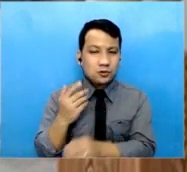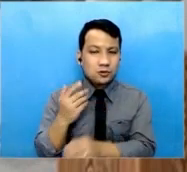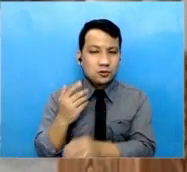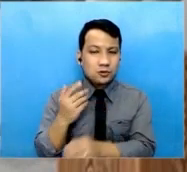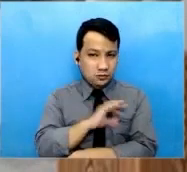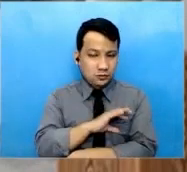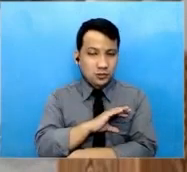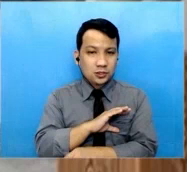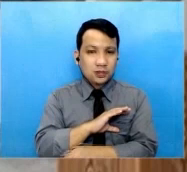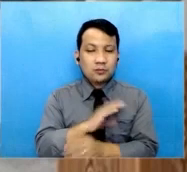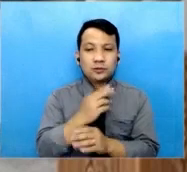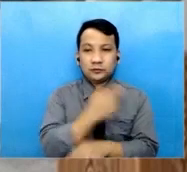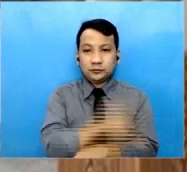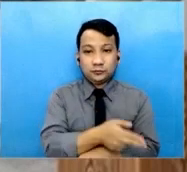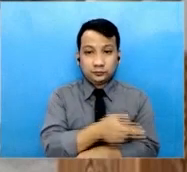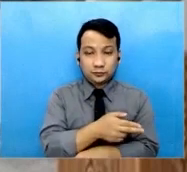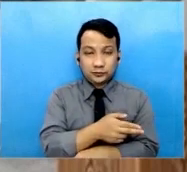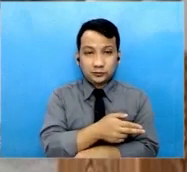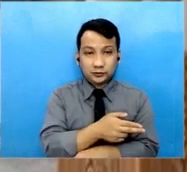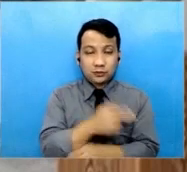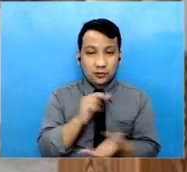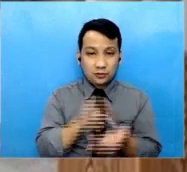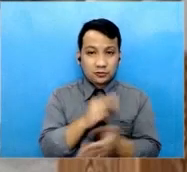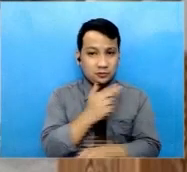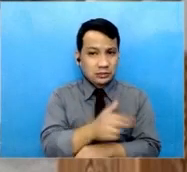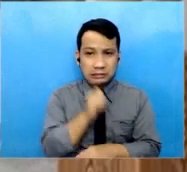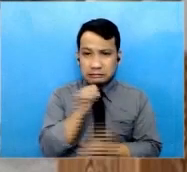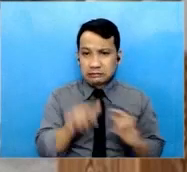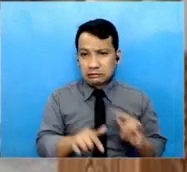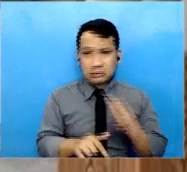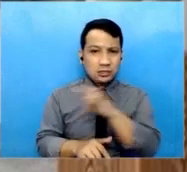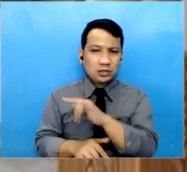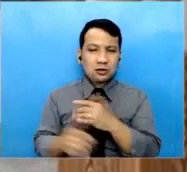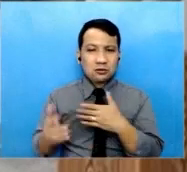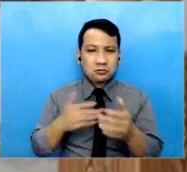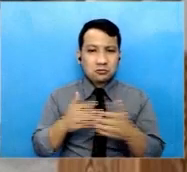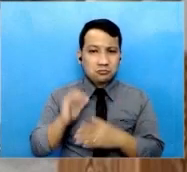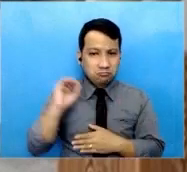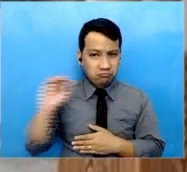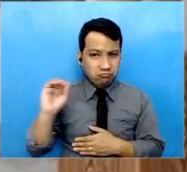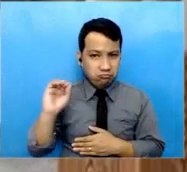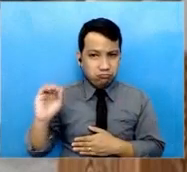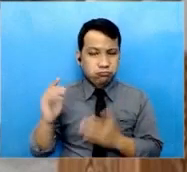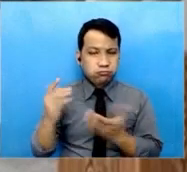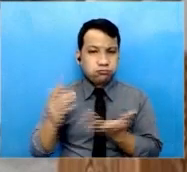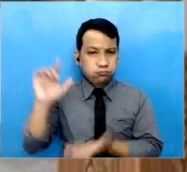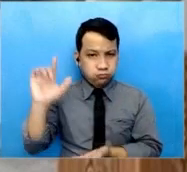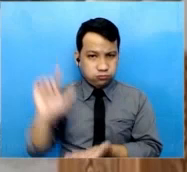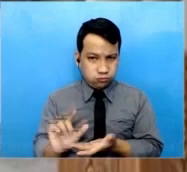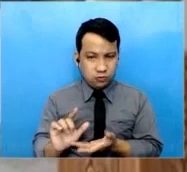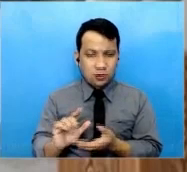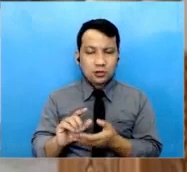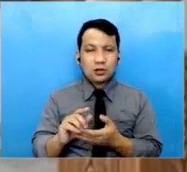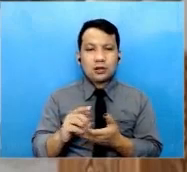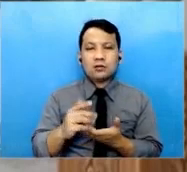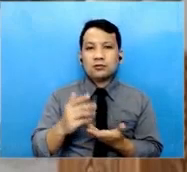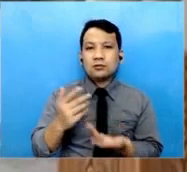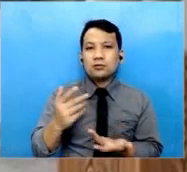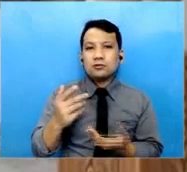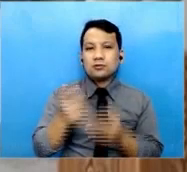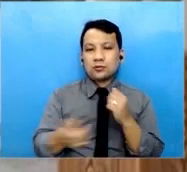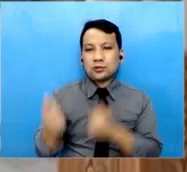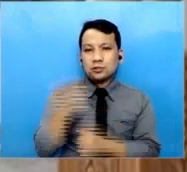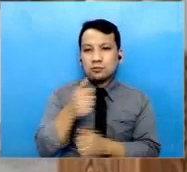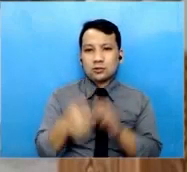nang hindi na umalis. Ano? And at the same time, siguro bigyan natin ng mas lower na cap ano yung paglabas nila